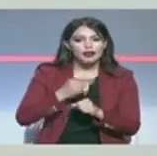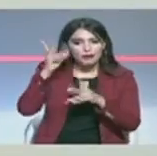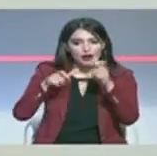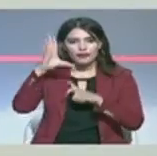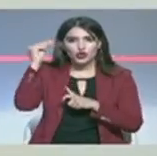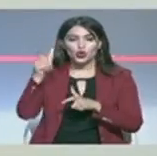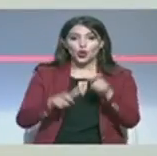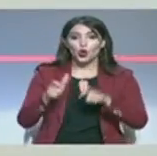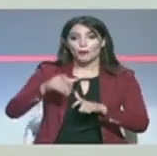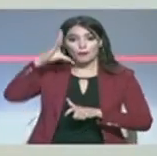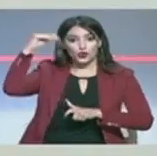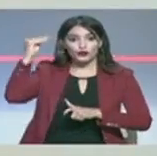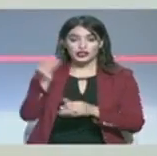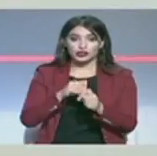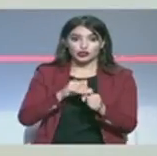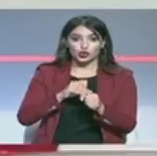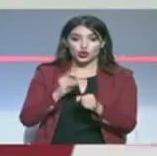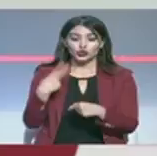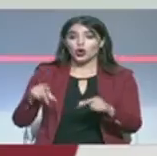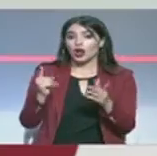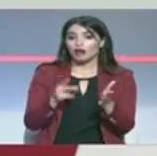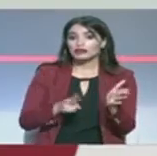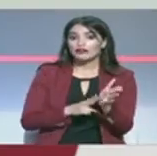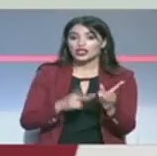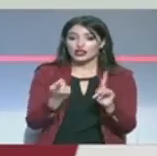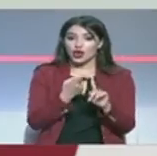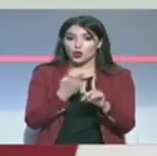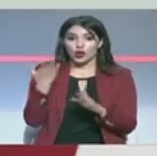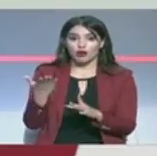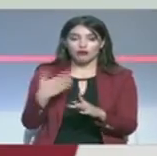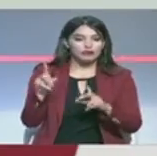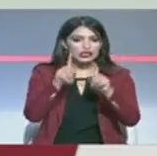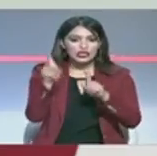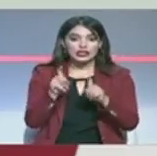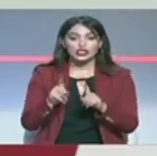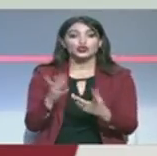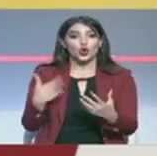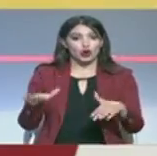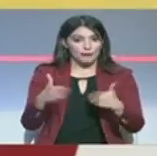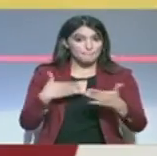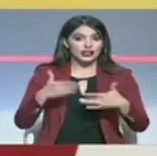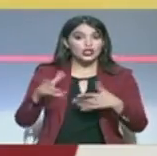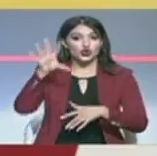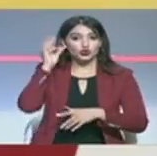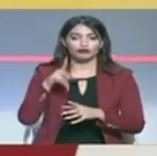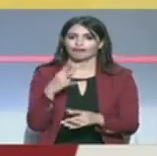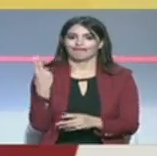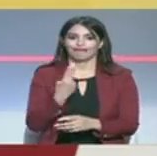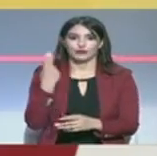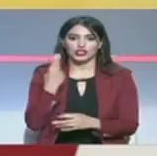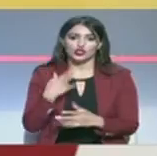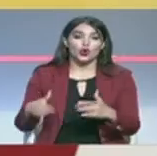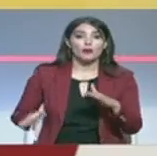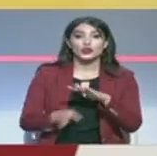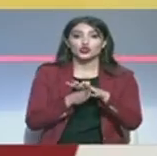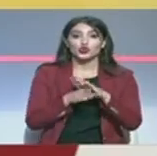في الاقتصاد عز الدين سعيدان أن إنفاذ هذه الأولويات يطرح تساؤلات بخصوص إمكانيات الدولة غير القادرة على المجازفة بالدخول